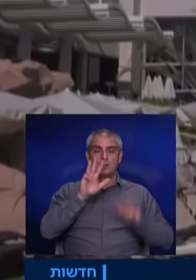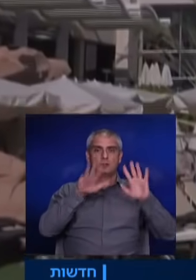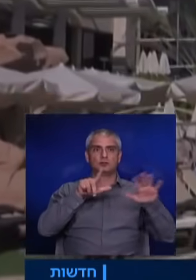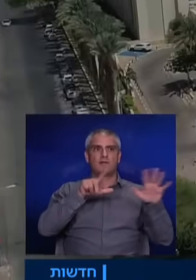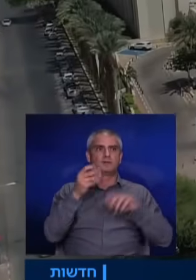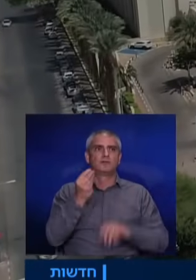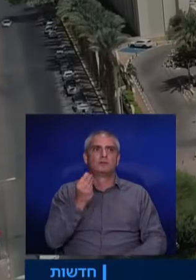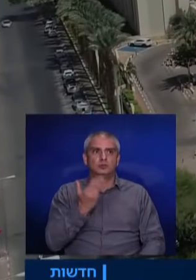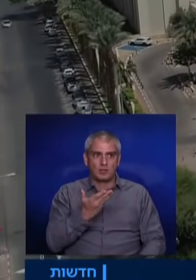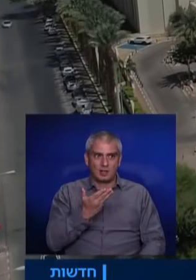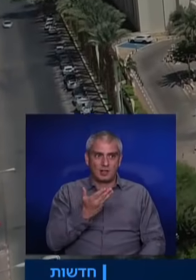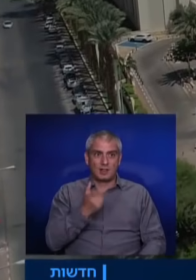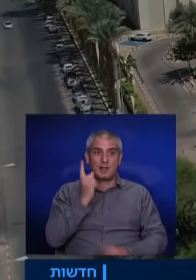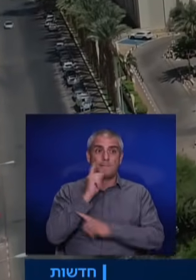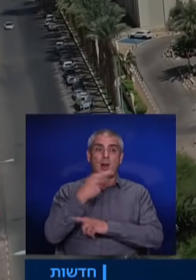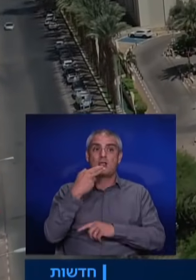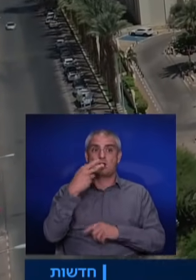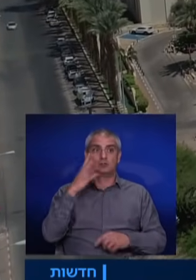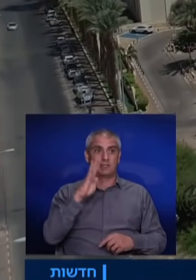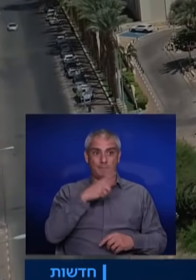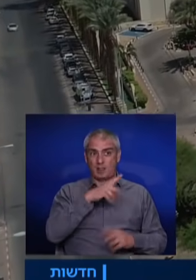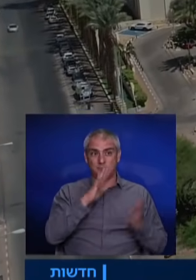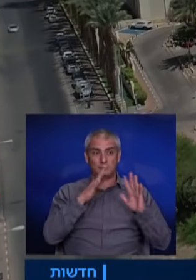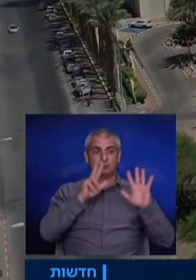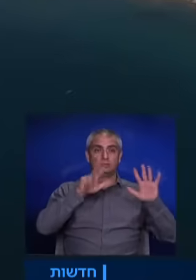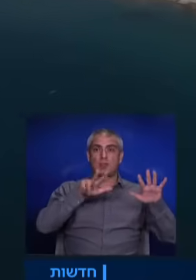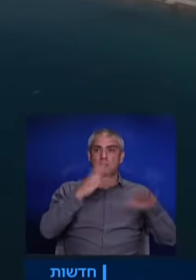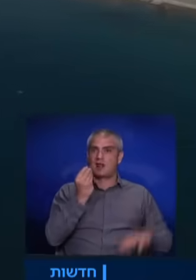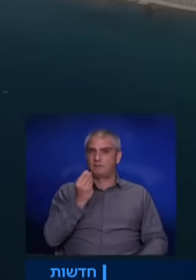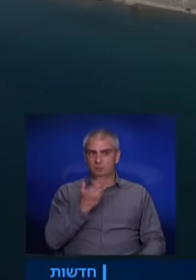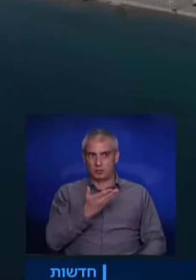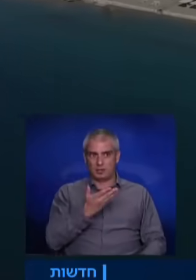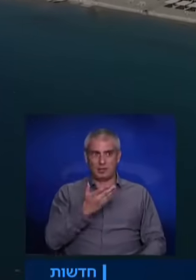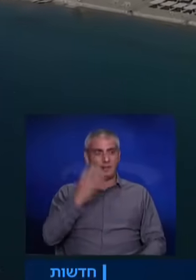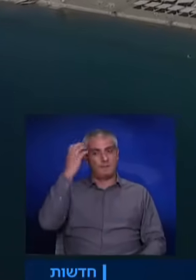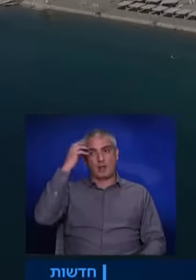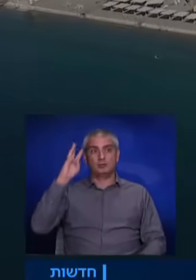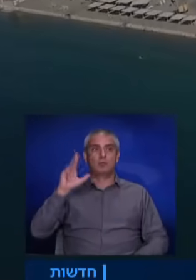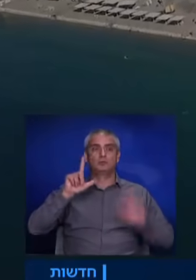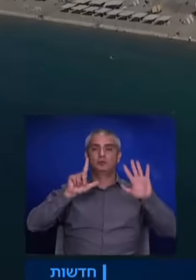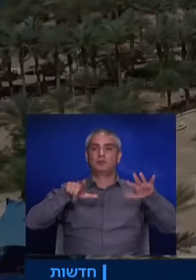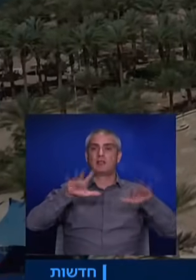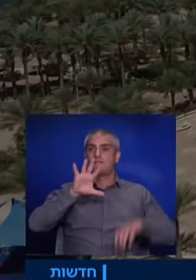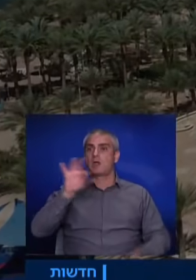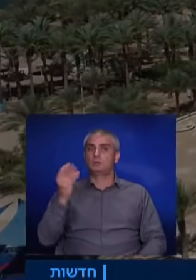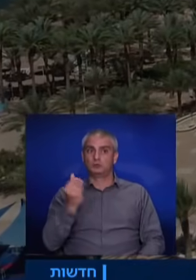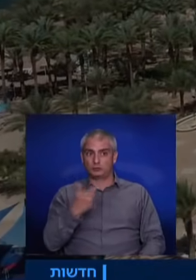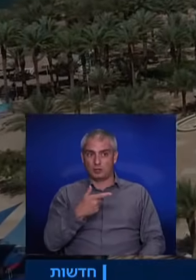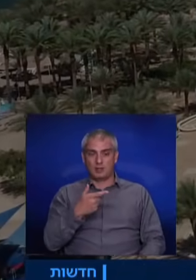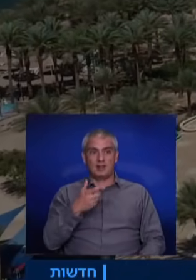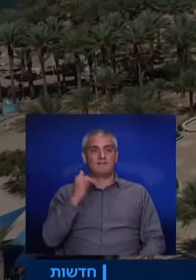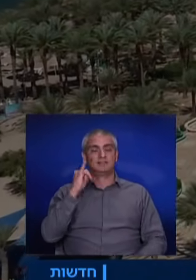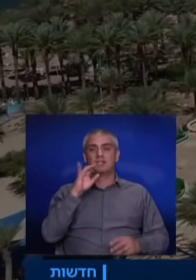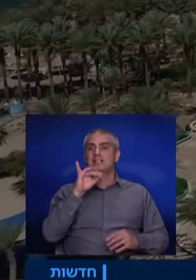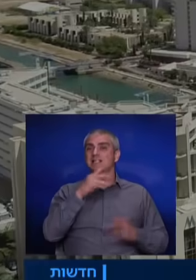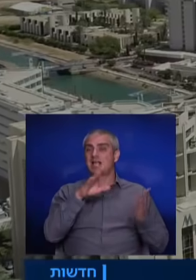9,700 שקלים, במלון הרודס פלס סביב 8,000 שקלים, במלך שלמה 7,500 ובישרוטל ים